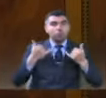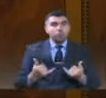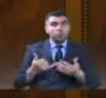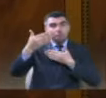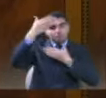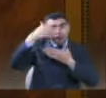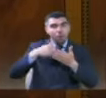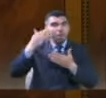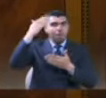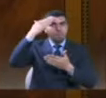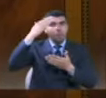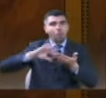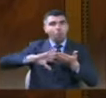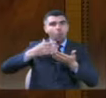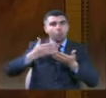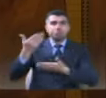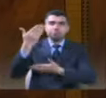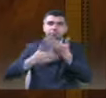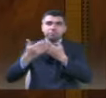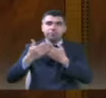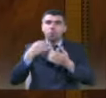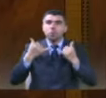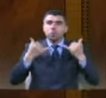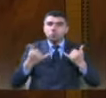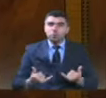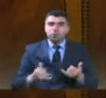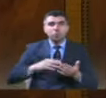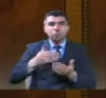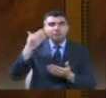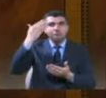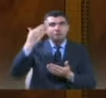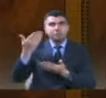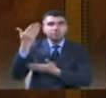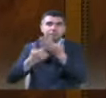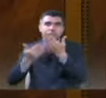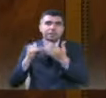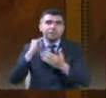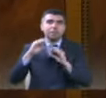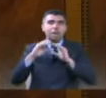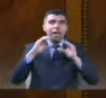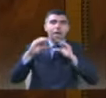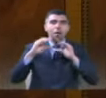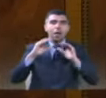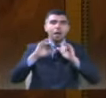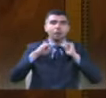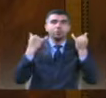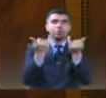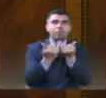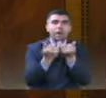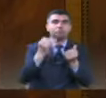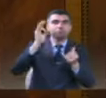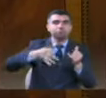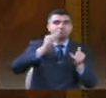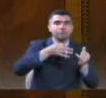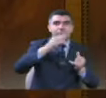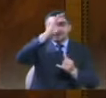يفهمون جميعا هذه التداعيات وهذه لحظة، لحظة المسؤولية التي يجب أن نعود فيها جميعا ونفهم بأن الاعتبارات